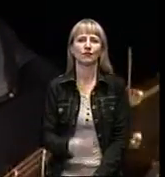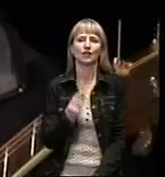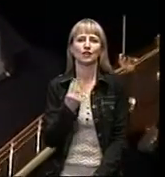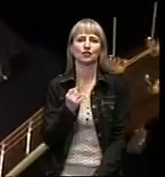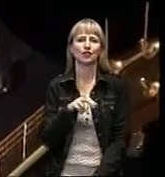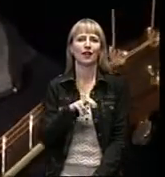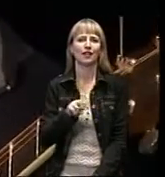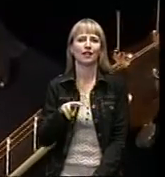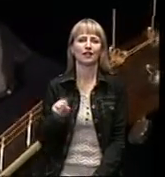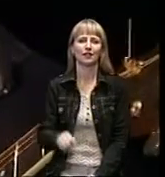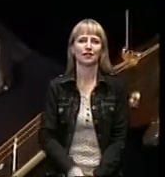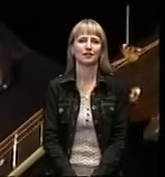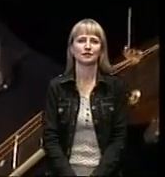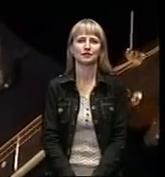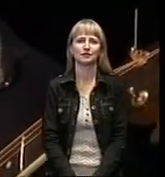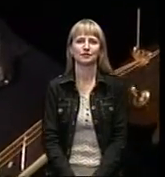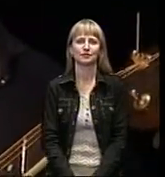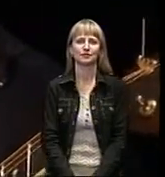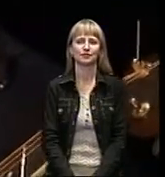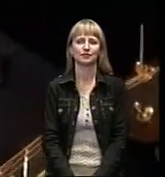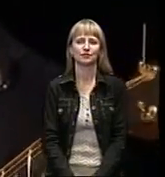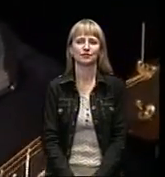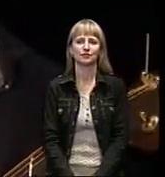ша-ла-ла-ла-ла-ла, ша-ла-ла-ла.